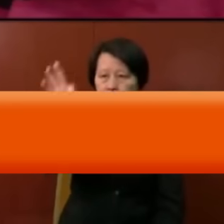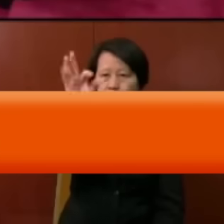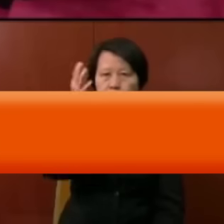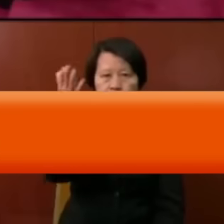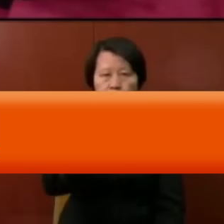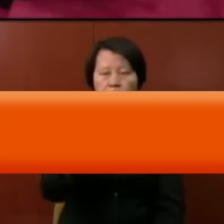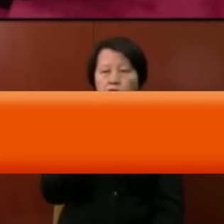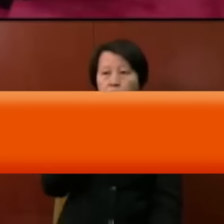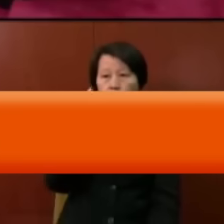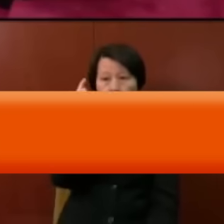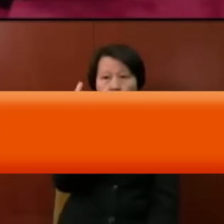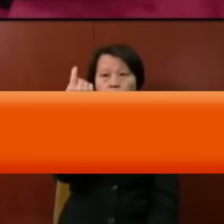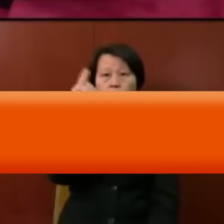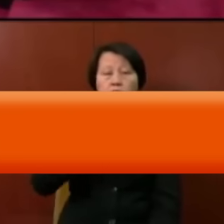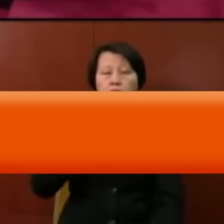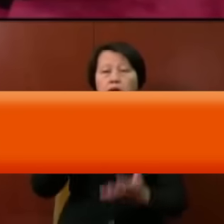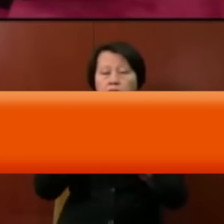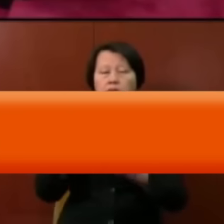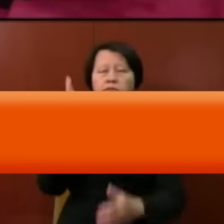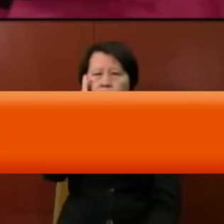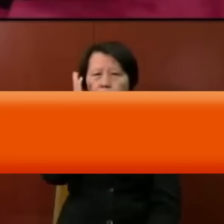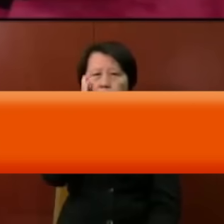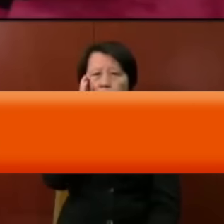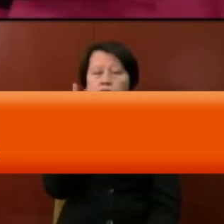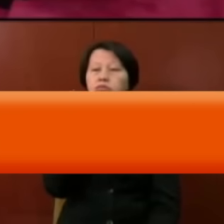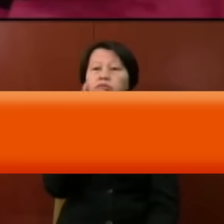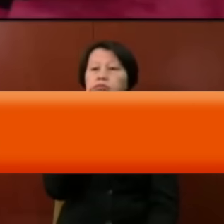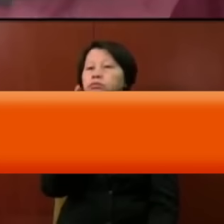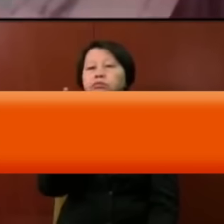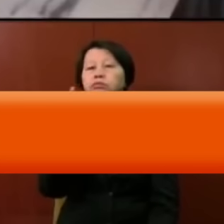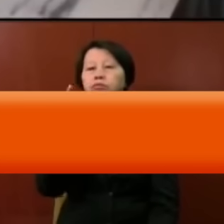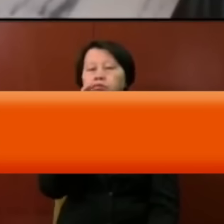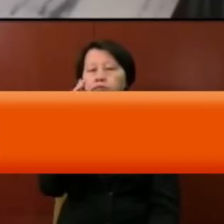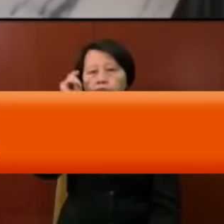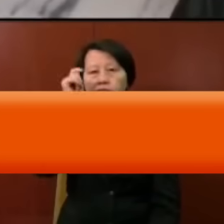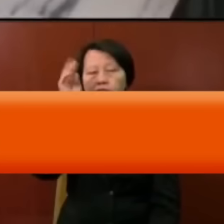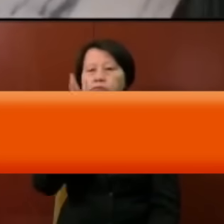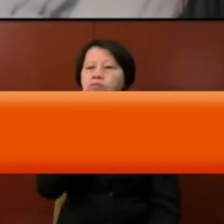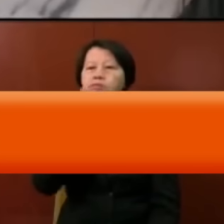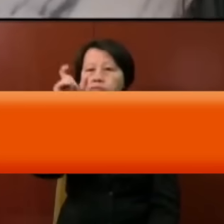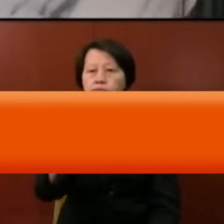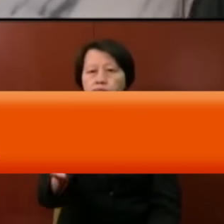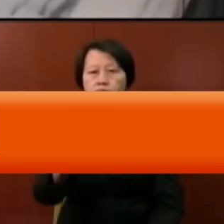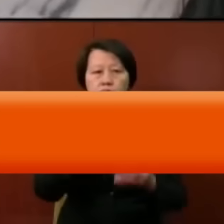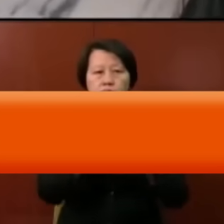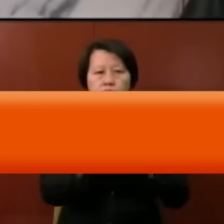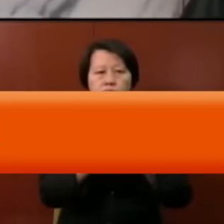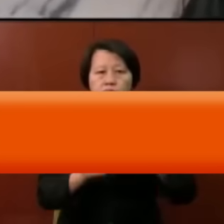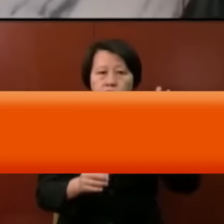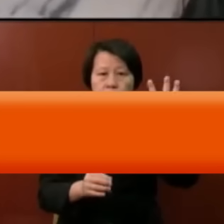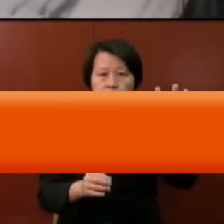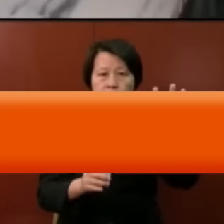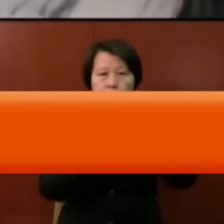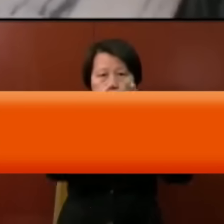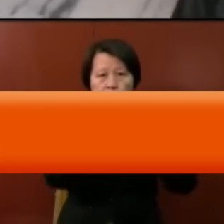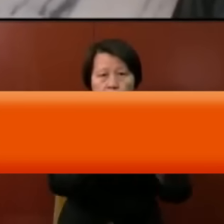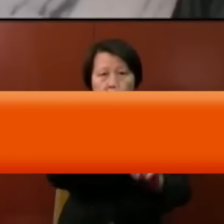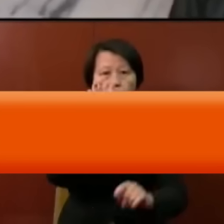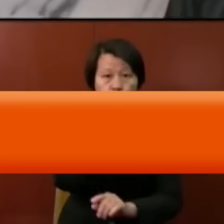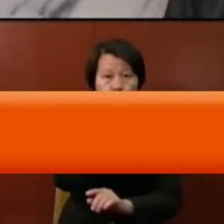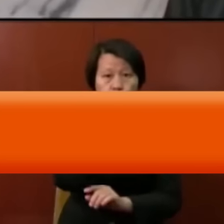Saya ingin mendapat petua daripada Tuhan speaker 4 kurungan